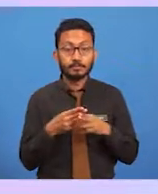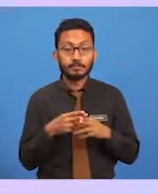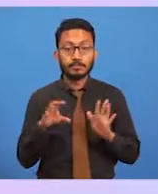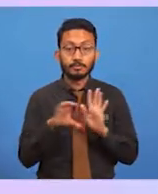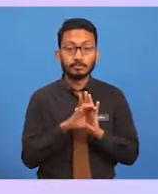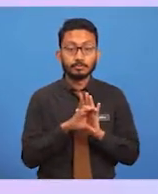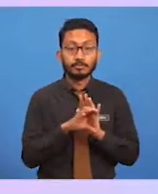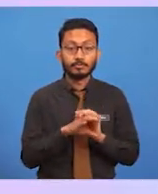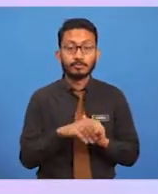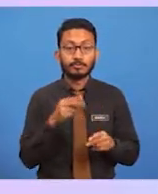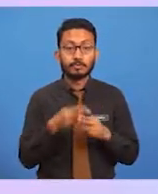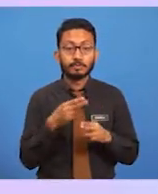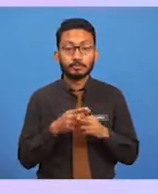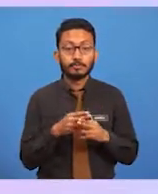nama,